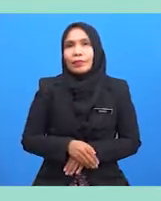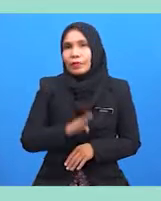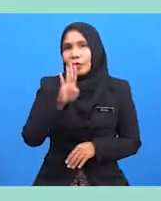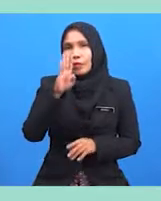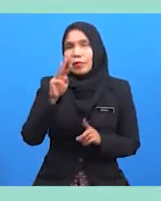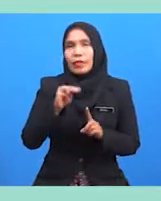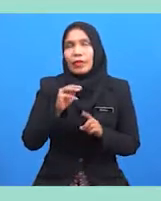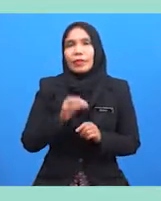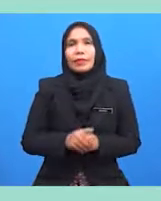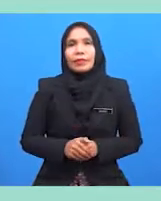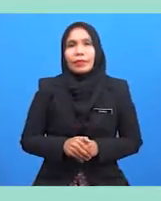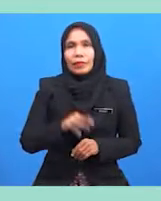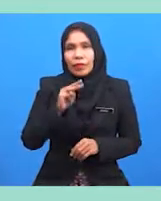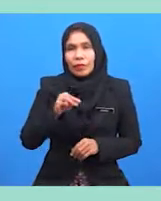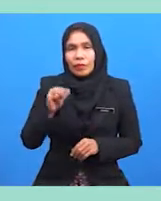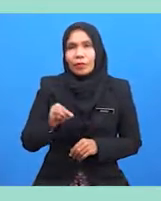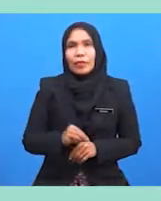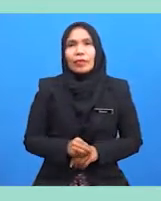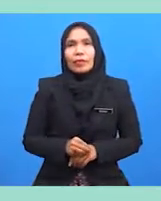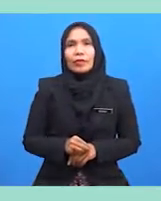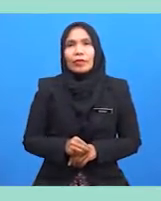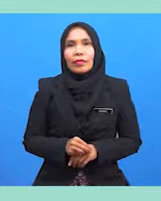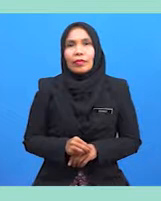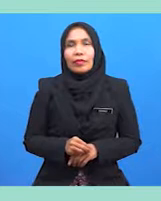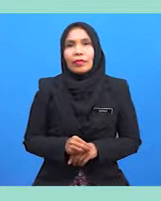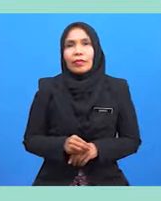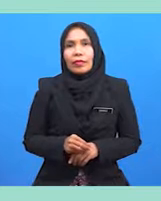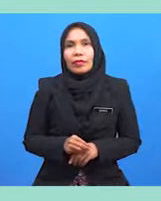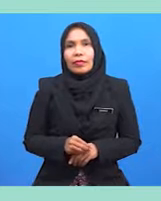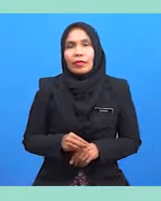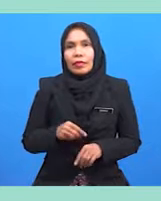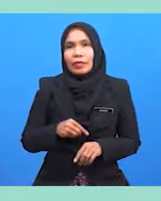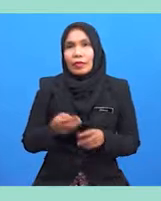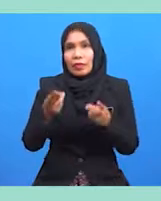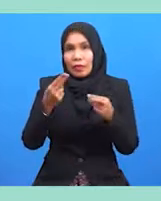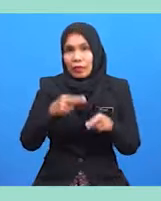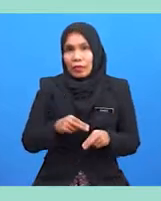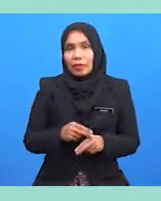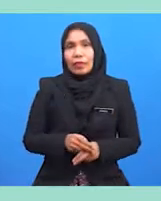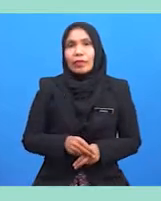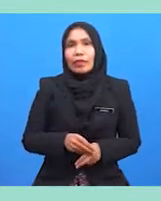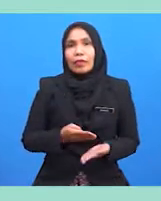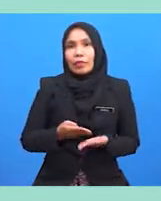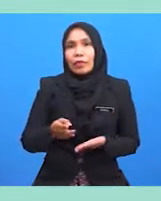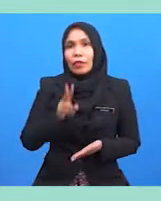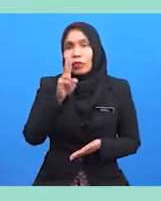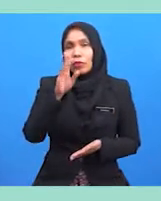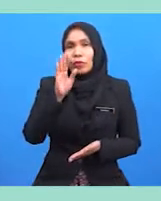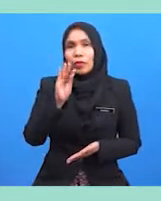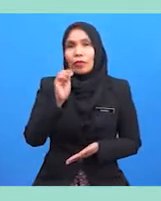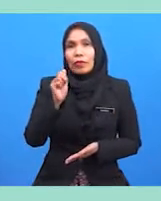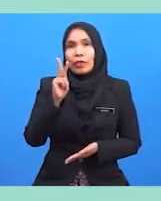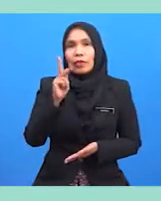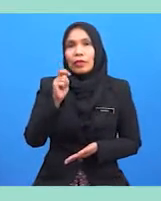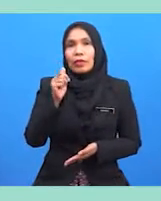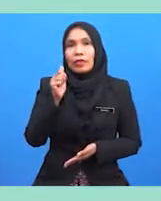paparan, murid dikehendaki memberi 2 fakta dan 2 huraian dalam jawapan